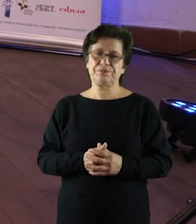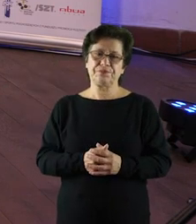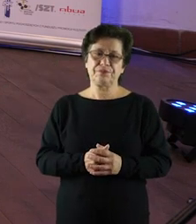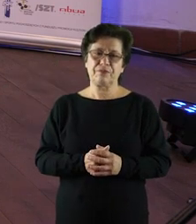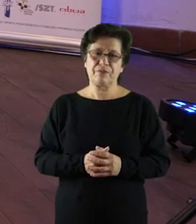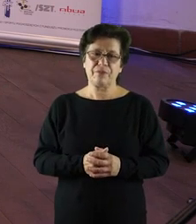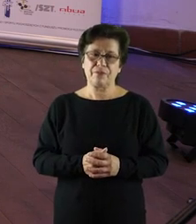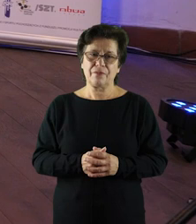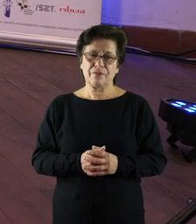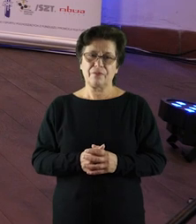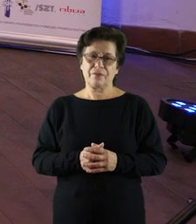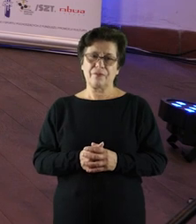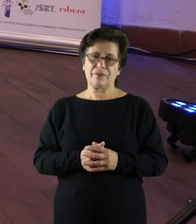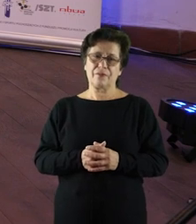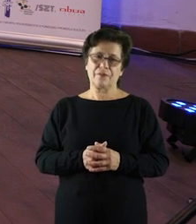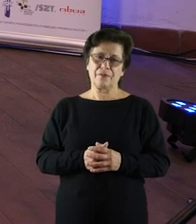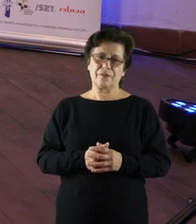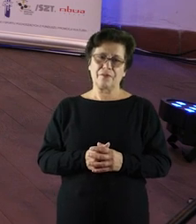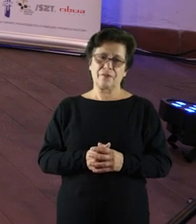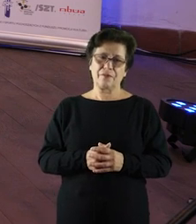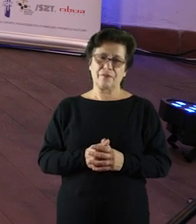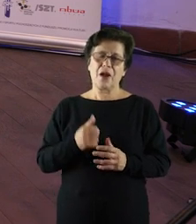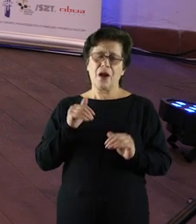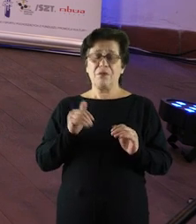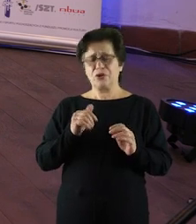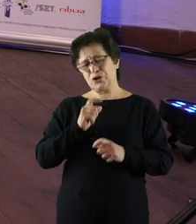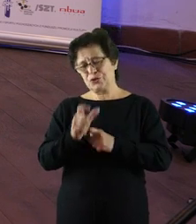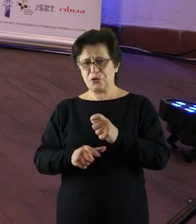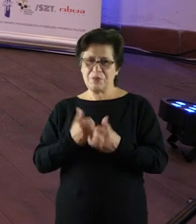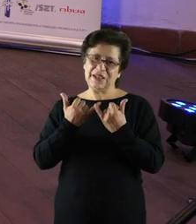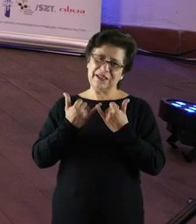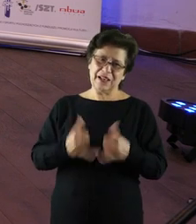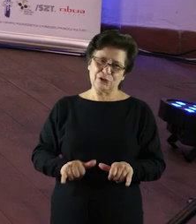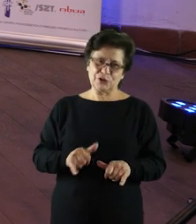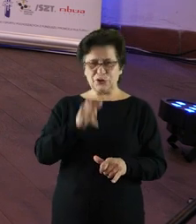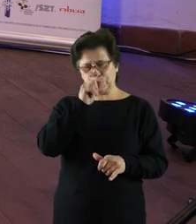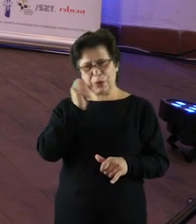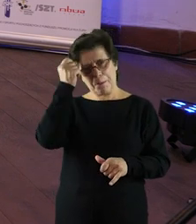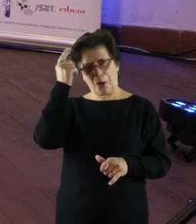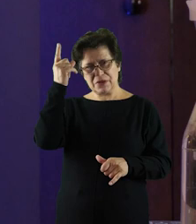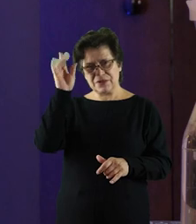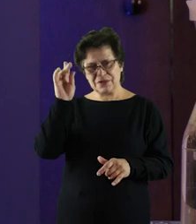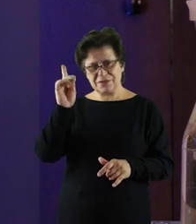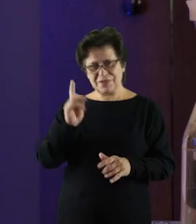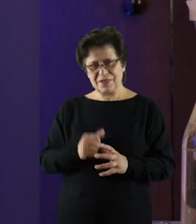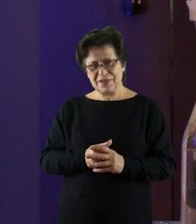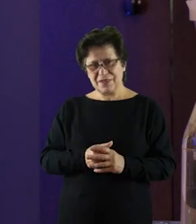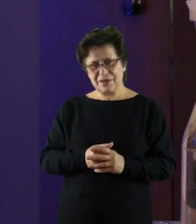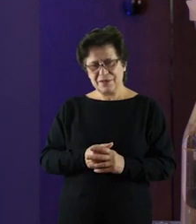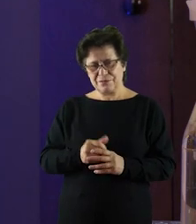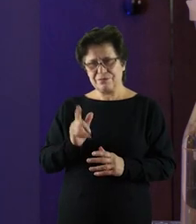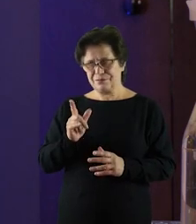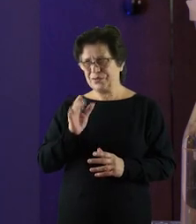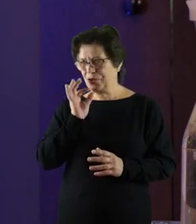To chyba nie był dobry pomysł. Może zróbmy inaczej. Słuchajcie, okej, dacie sobie radę, tak?